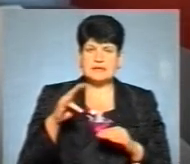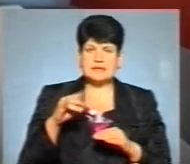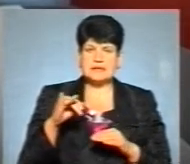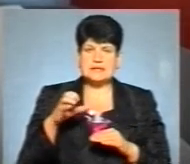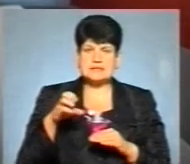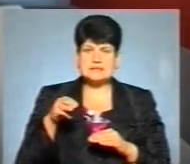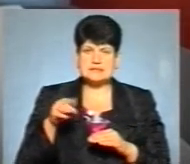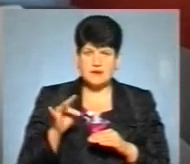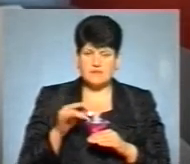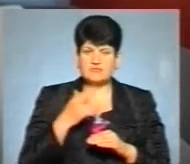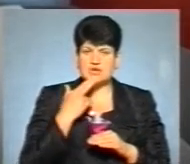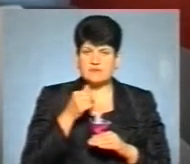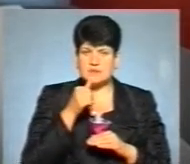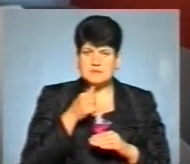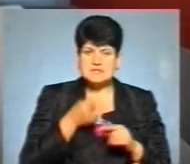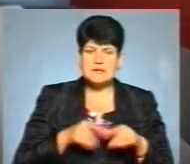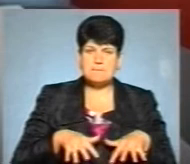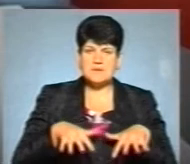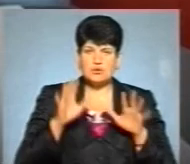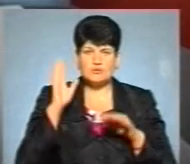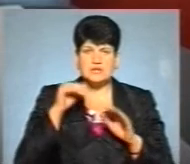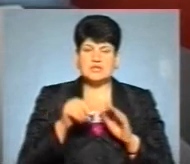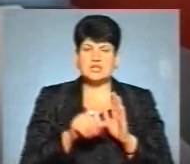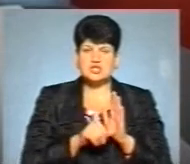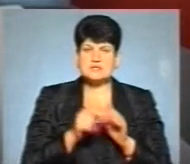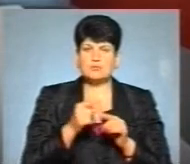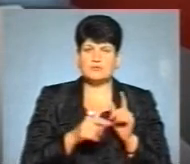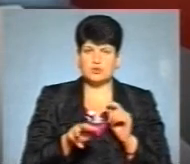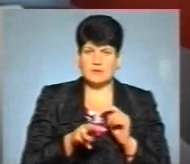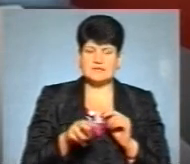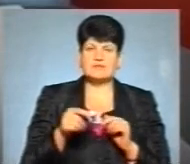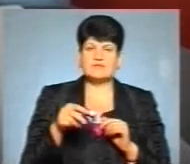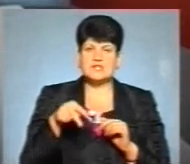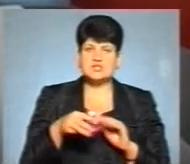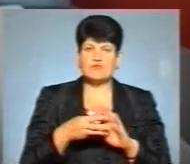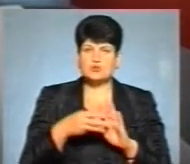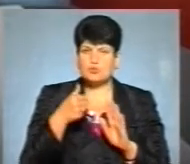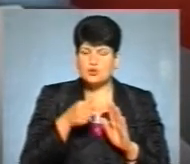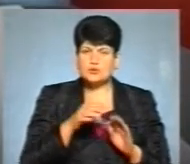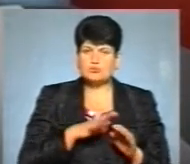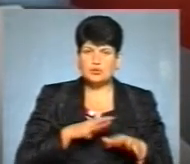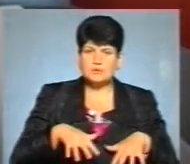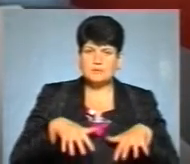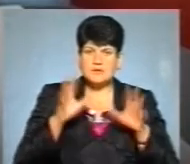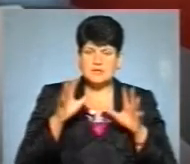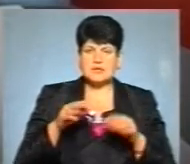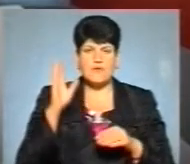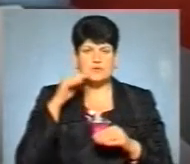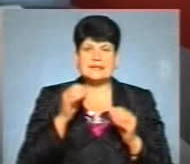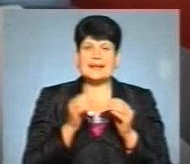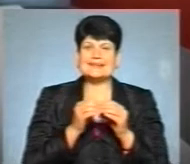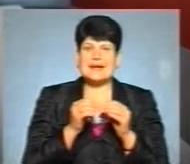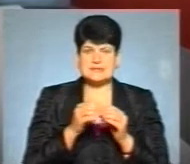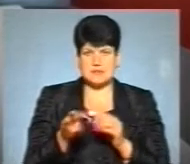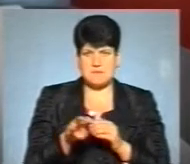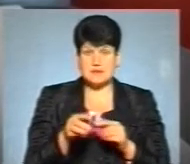в червні місяці, це підйом води на 6,5 метрів. У 2008 році ми мали підйом води на 10 метрів.